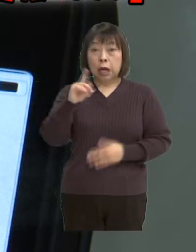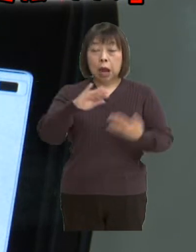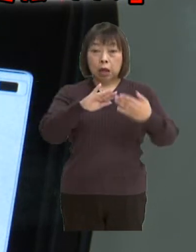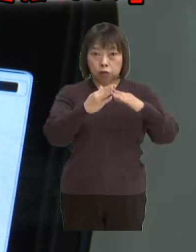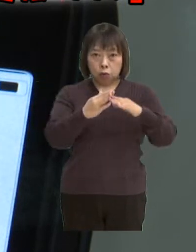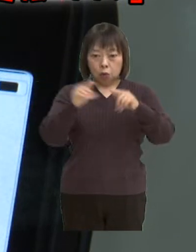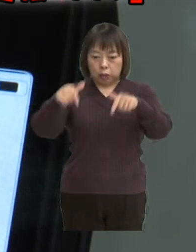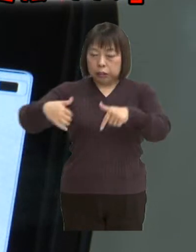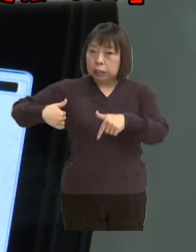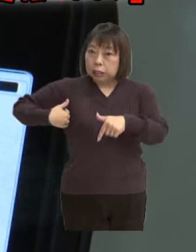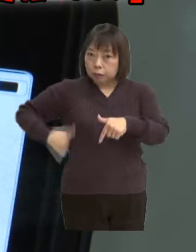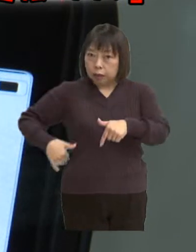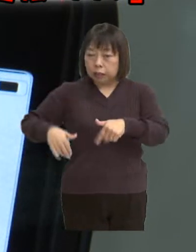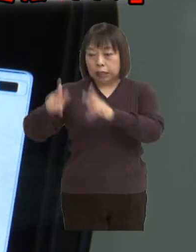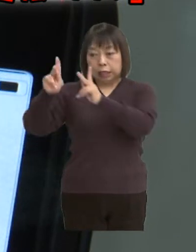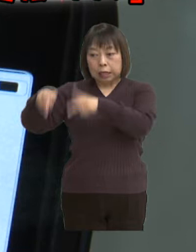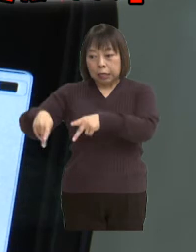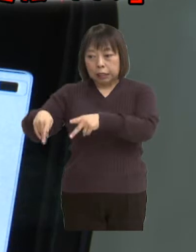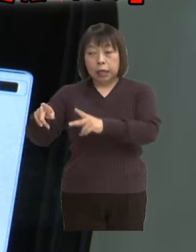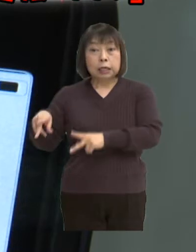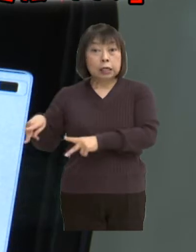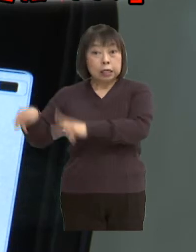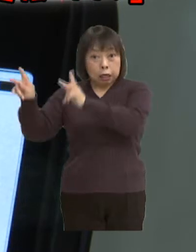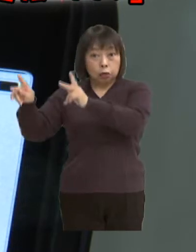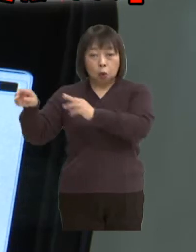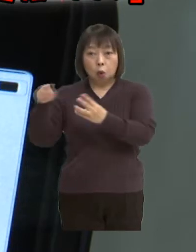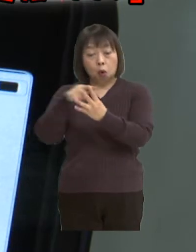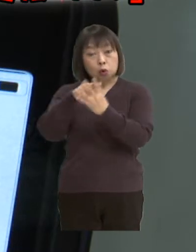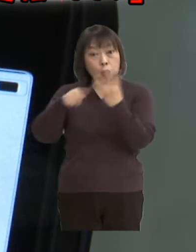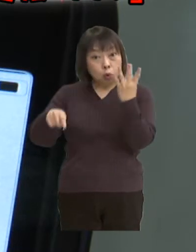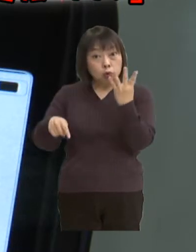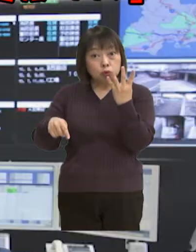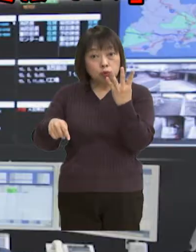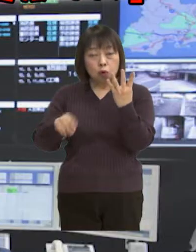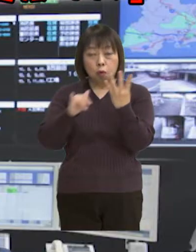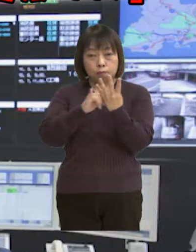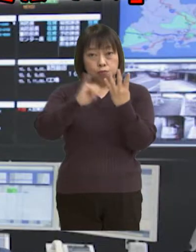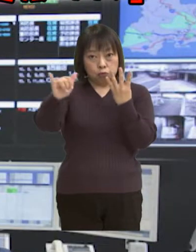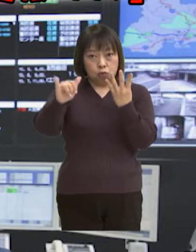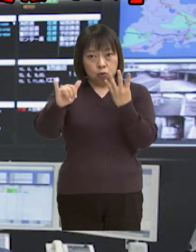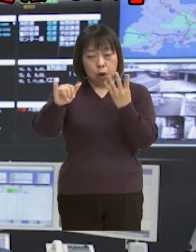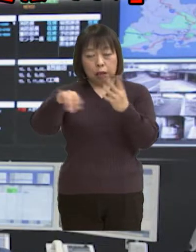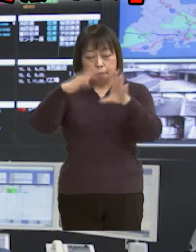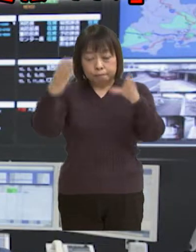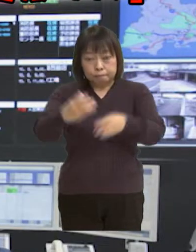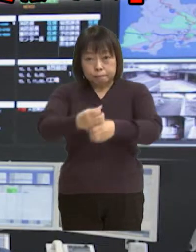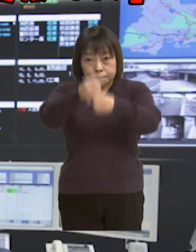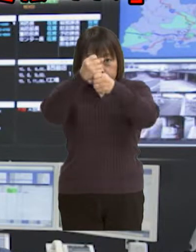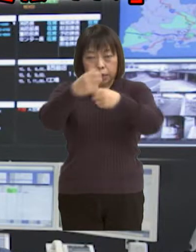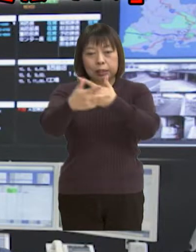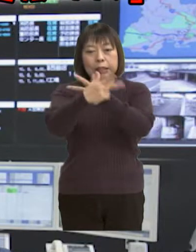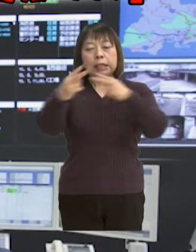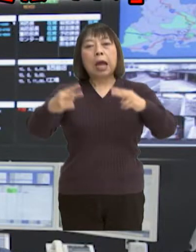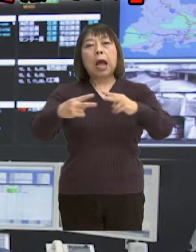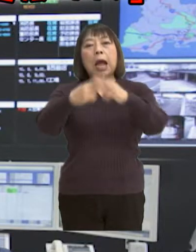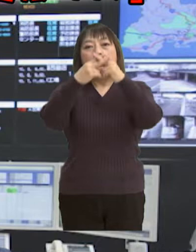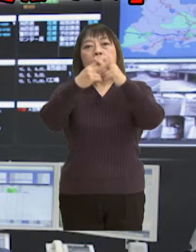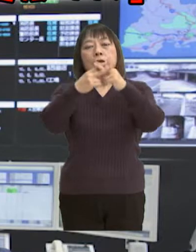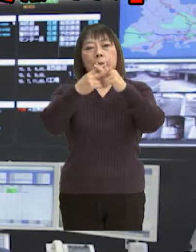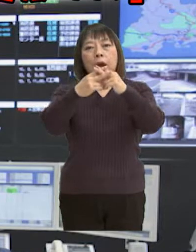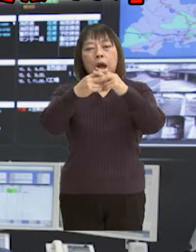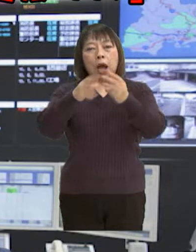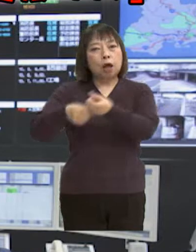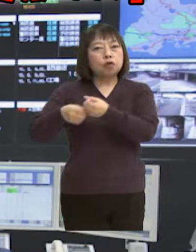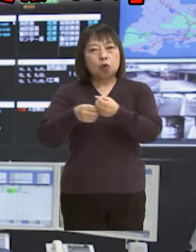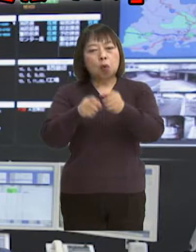西脇市、加西市、加東市内からの119番通報はすべて北播磨消防組合の消防指令